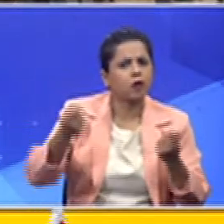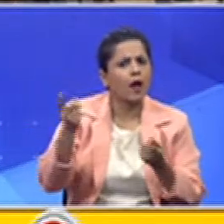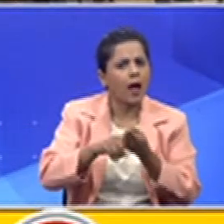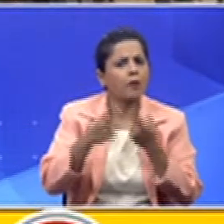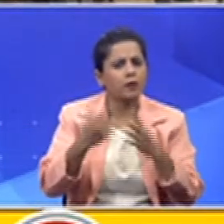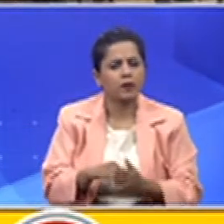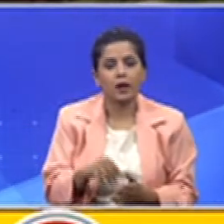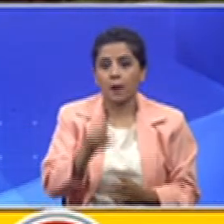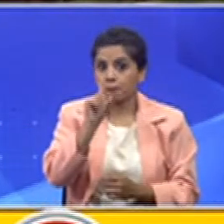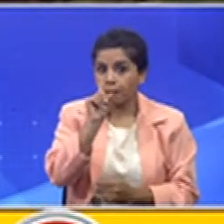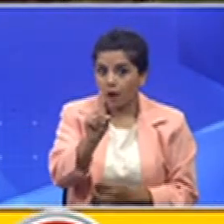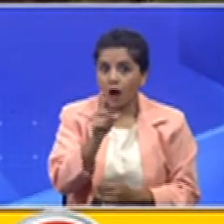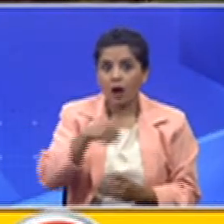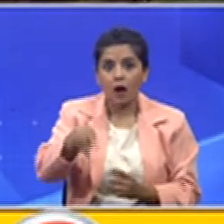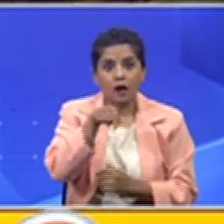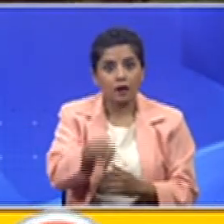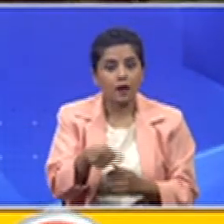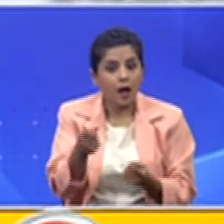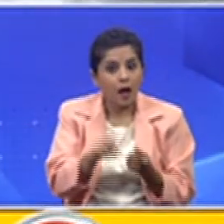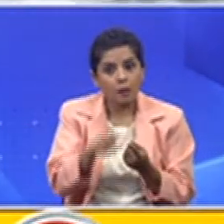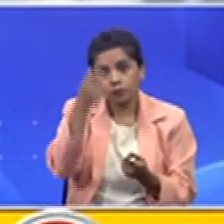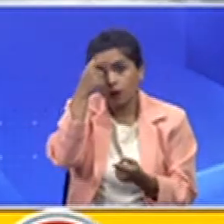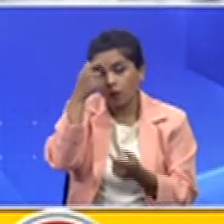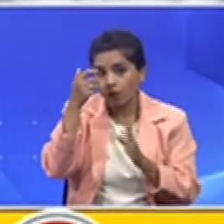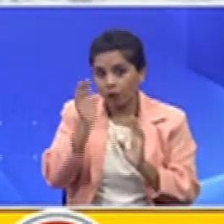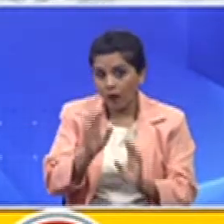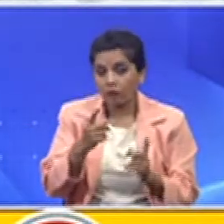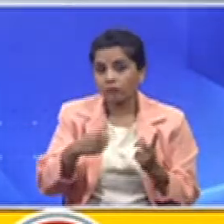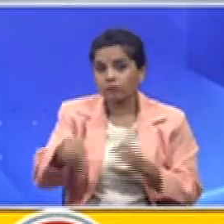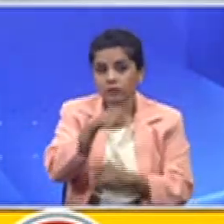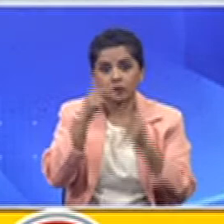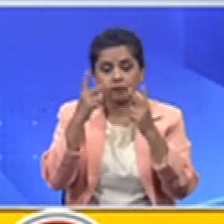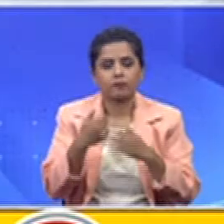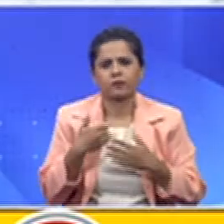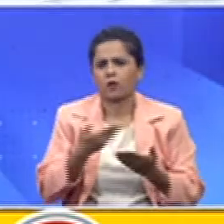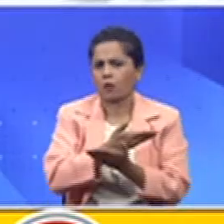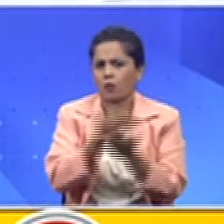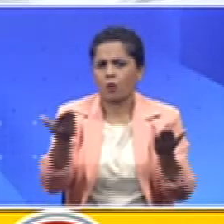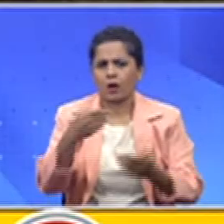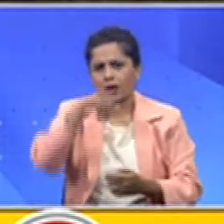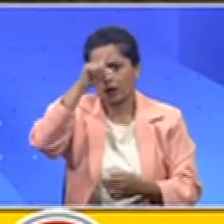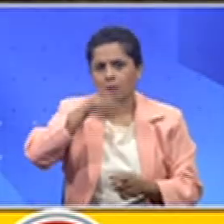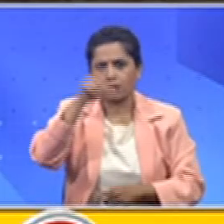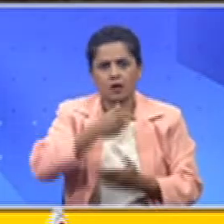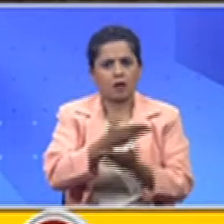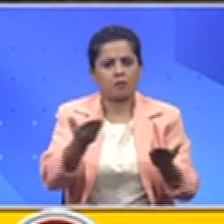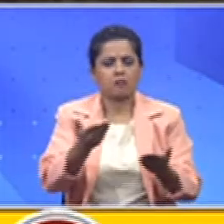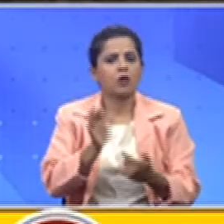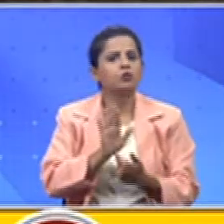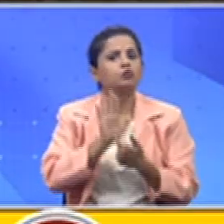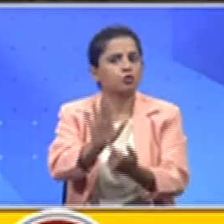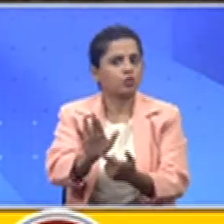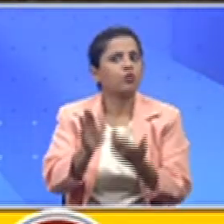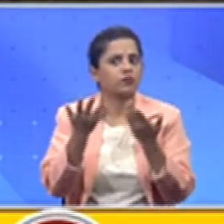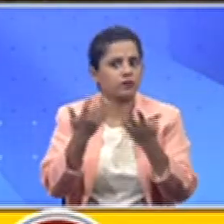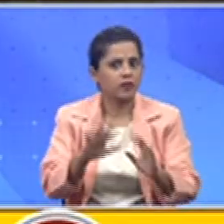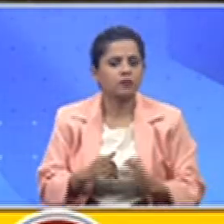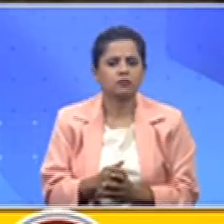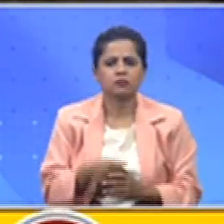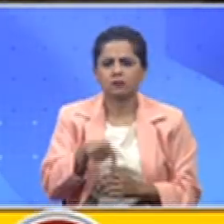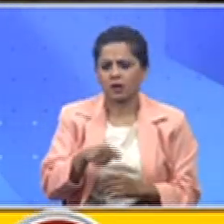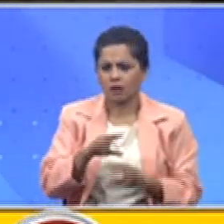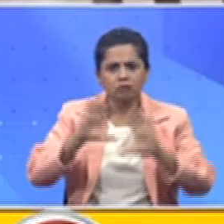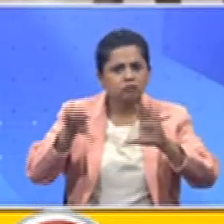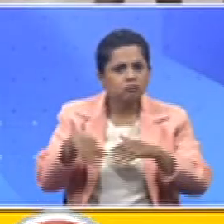साथियों, इन आपदाओं के बीच हम सब देशवासियों ने फिर दिखाया है कि